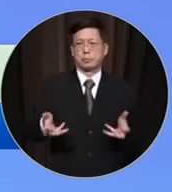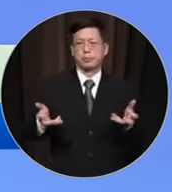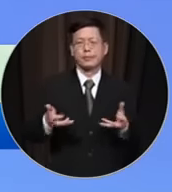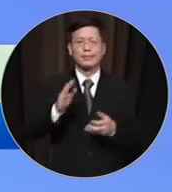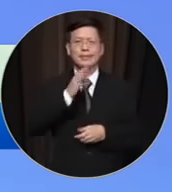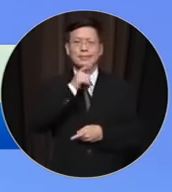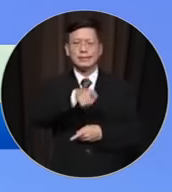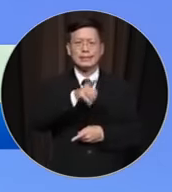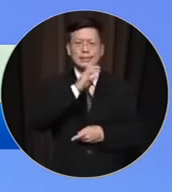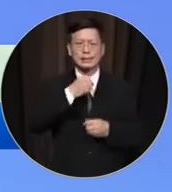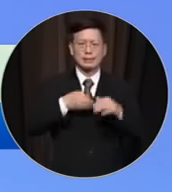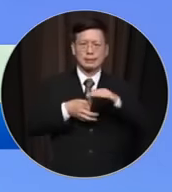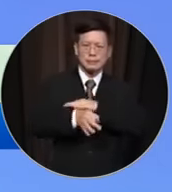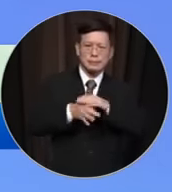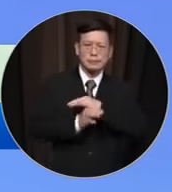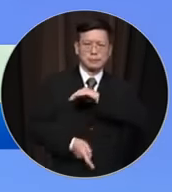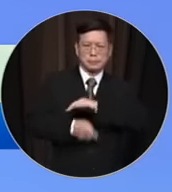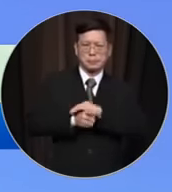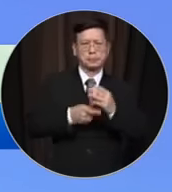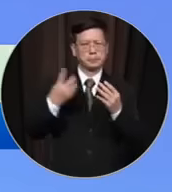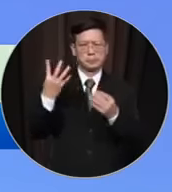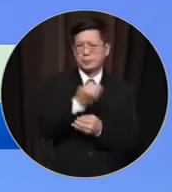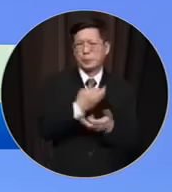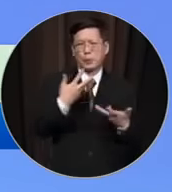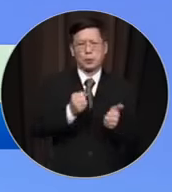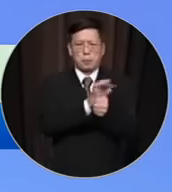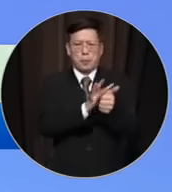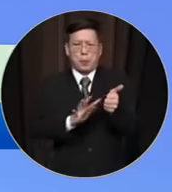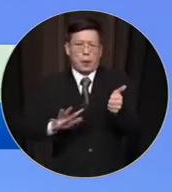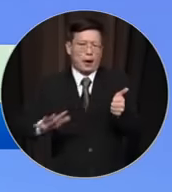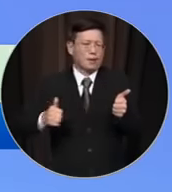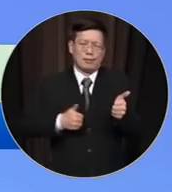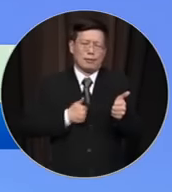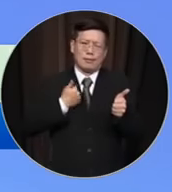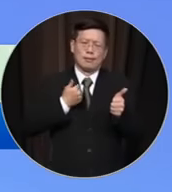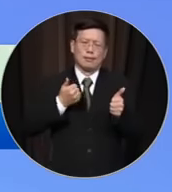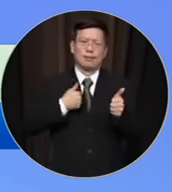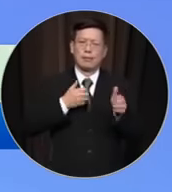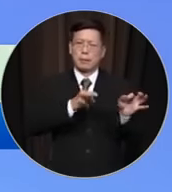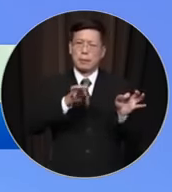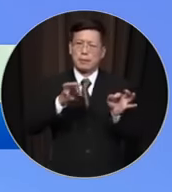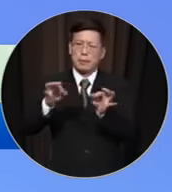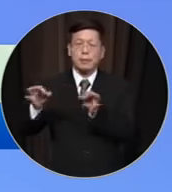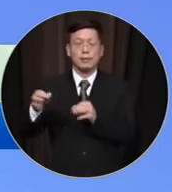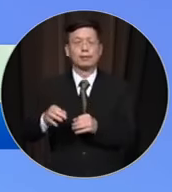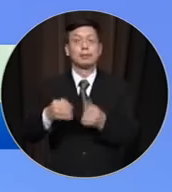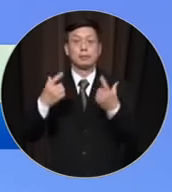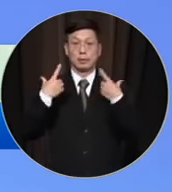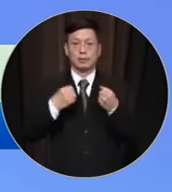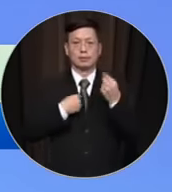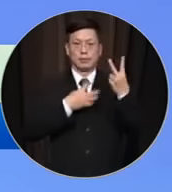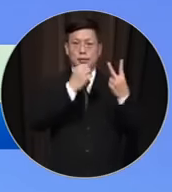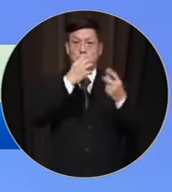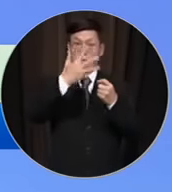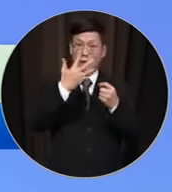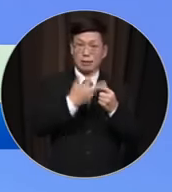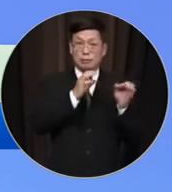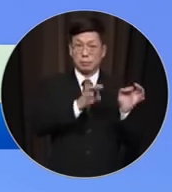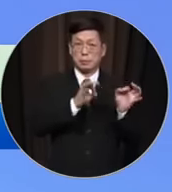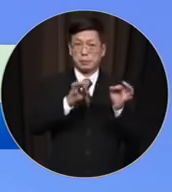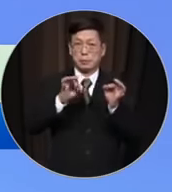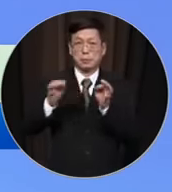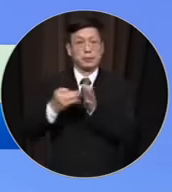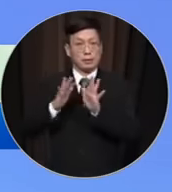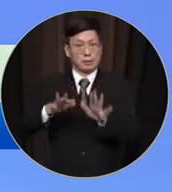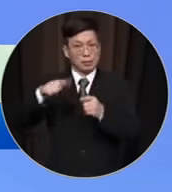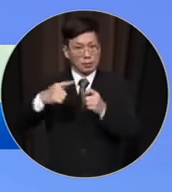为这些弊案跟纷扰困扰了整个工程，没有办法能够正式开始。完工日期呢，就从2008一延再延，直